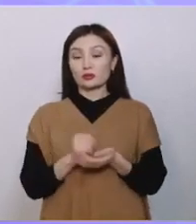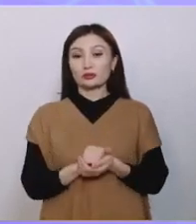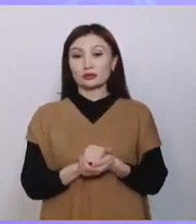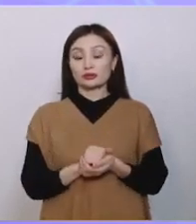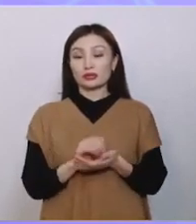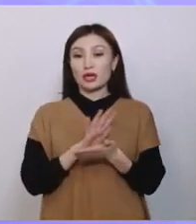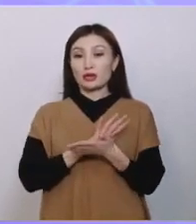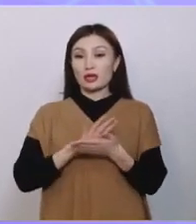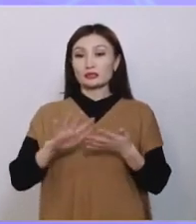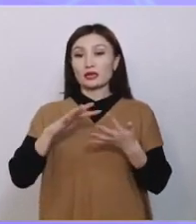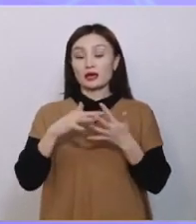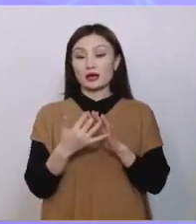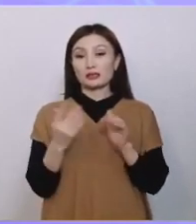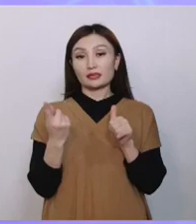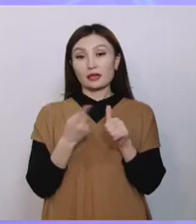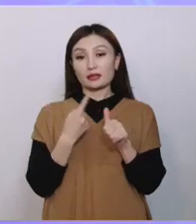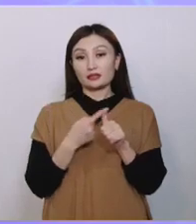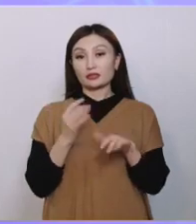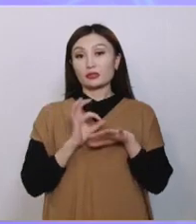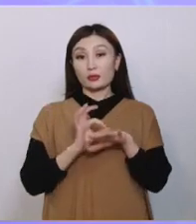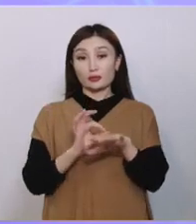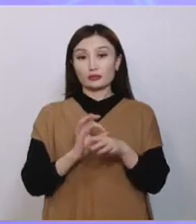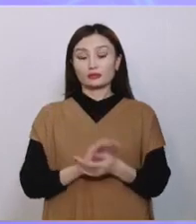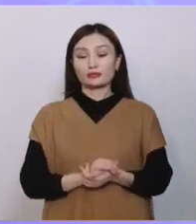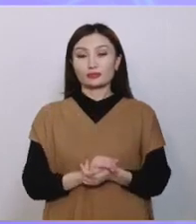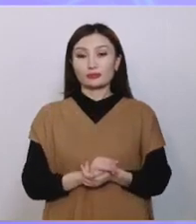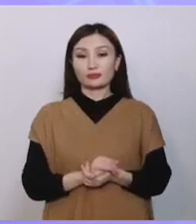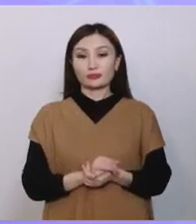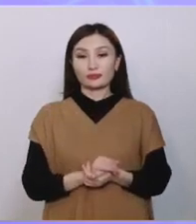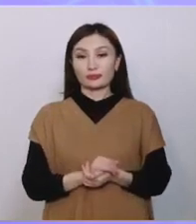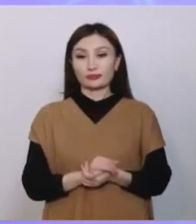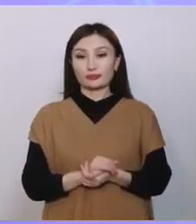Таза айыл аталышында өтет.